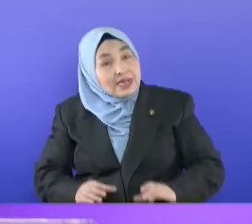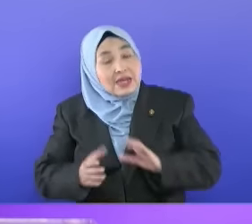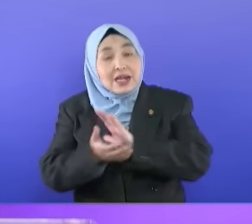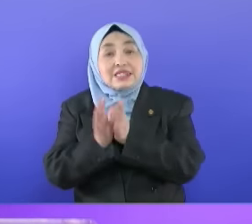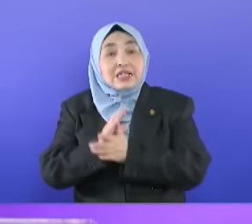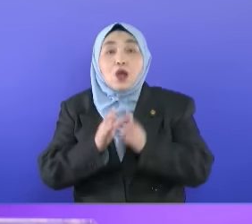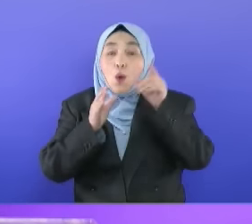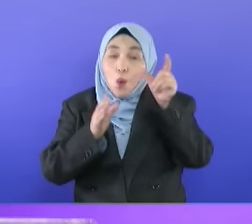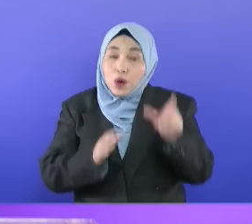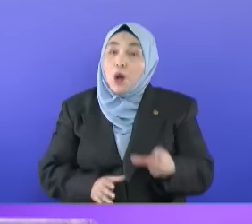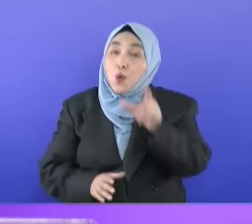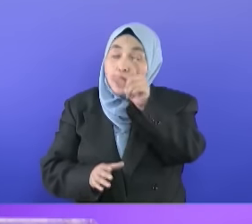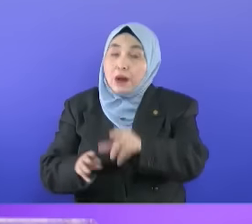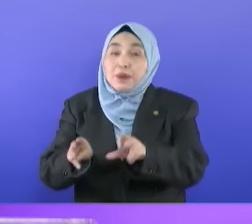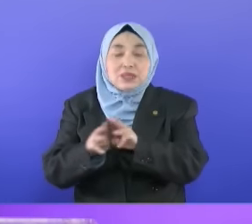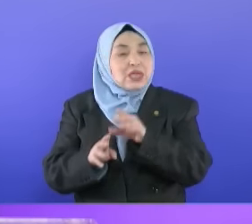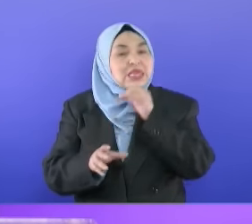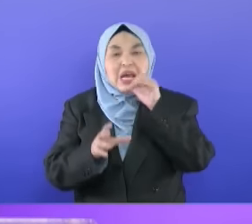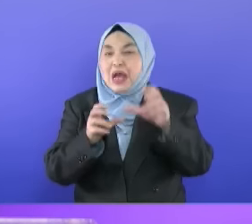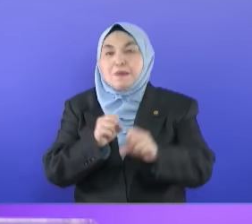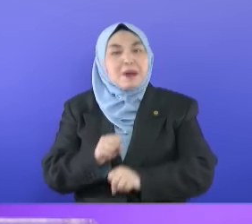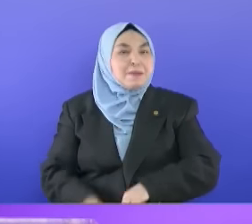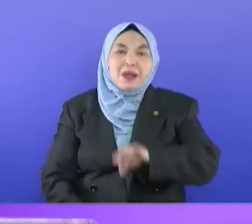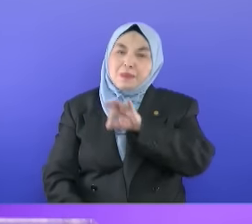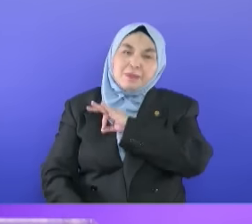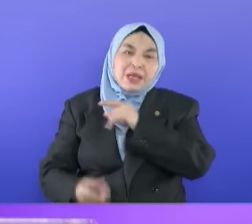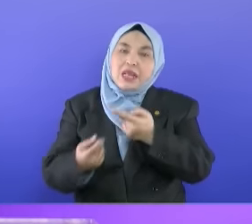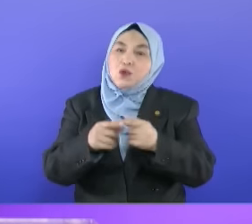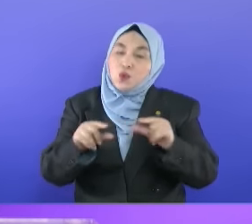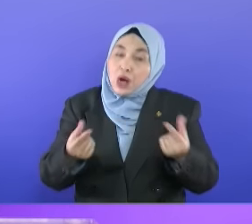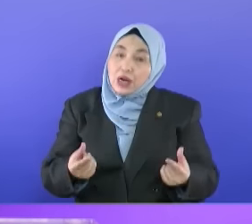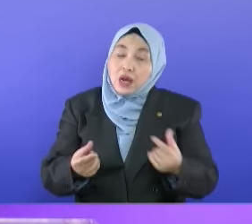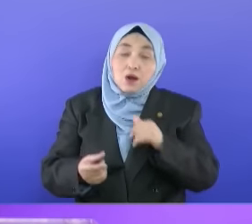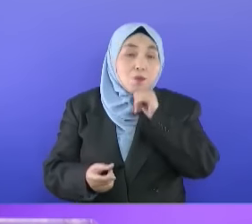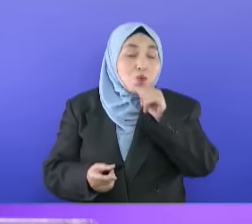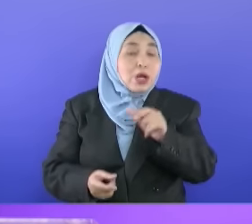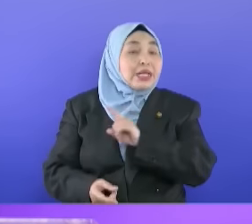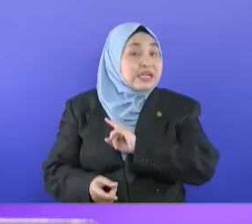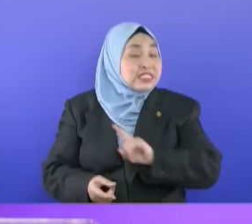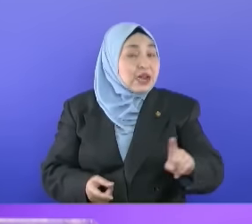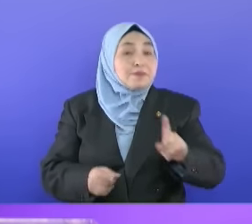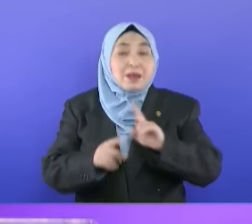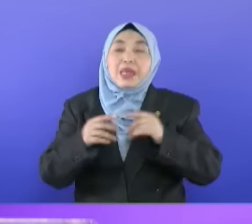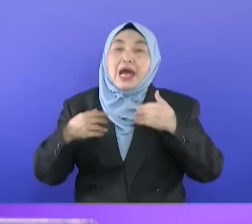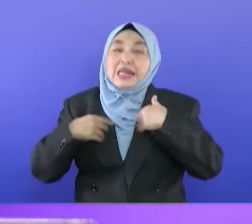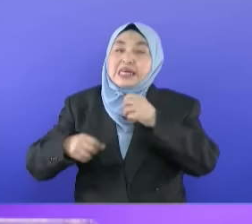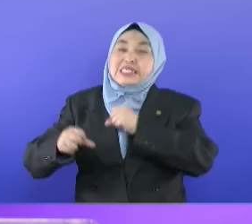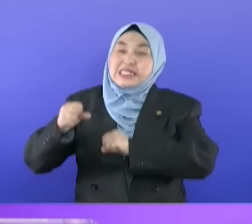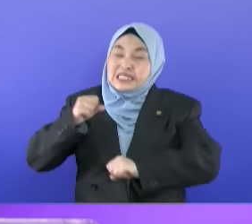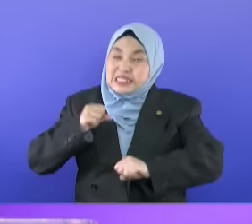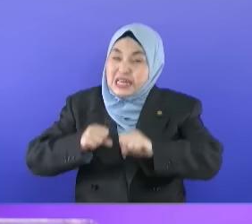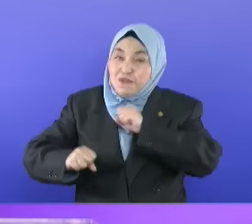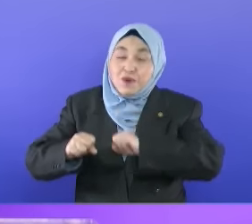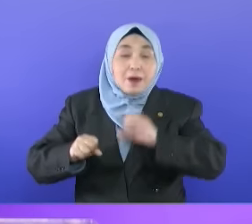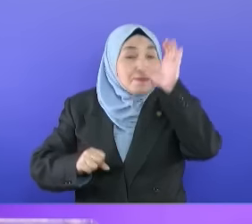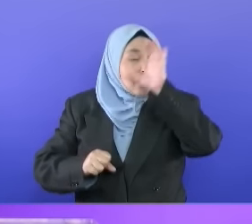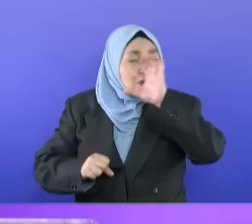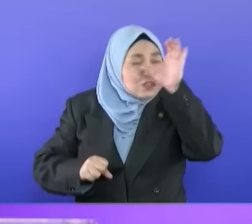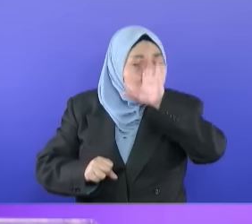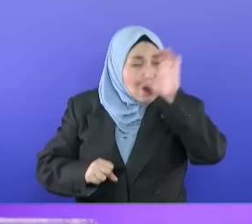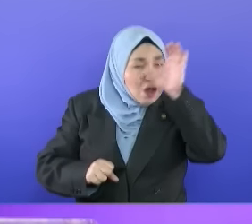begini tidak akan dapat manfaat daripada Quran kalau orang bukan Islam tetapi ada sifat mencari ya